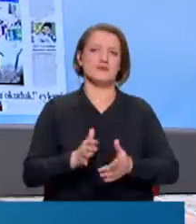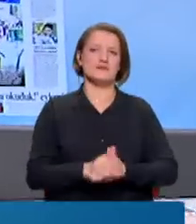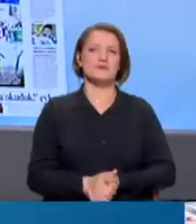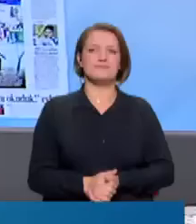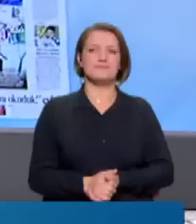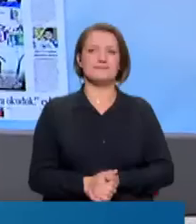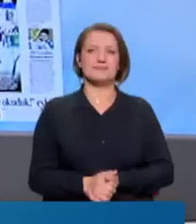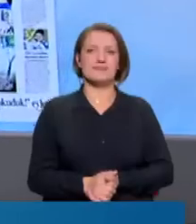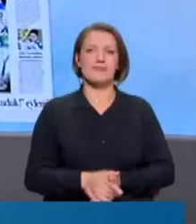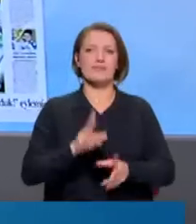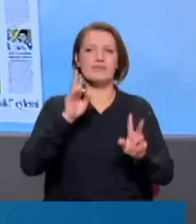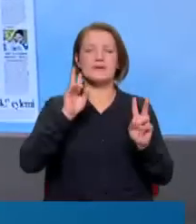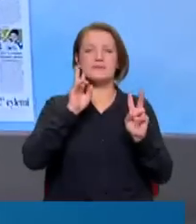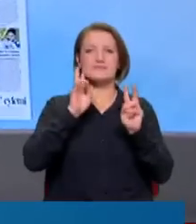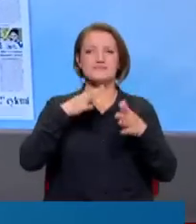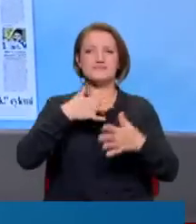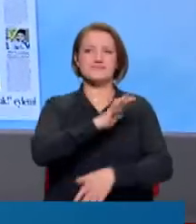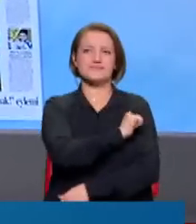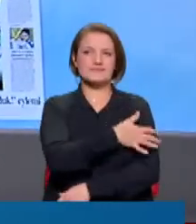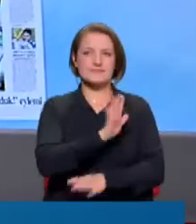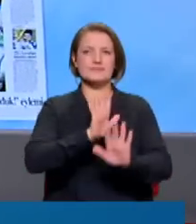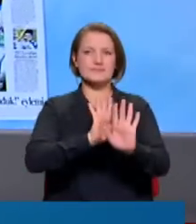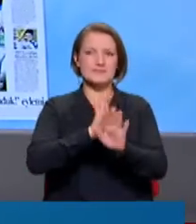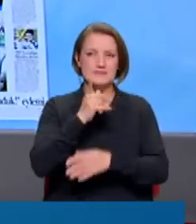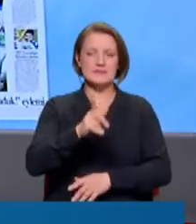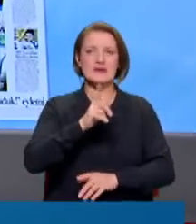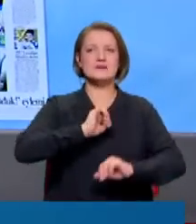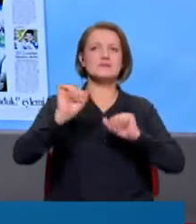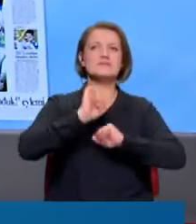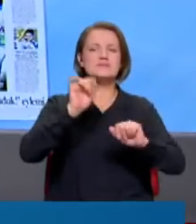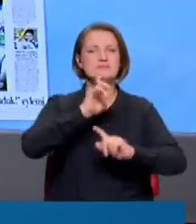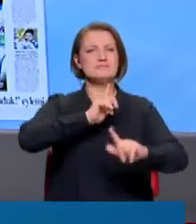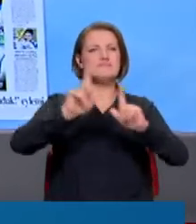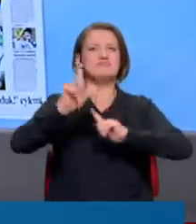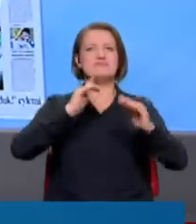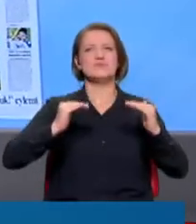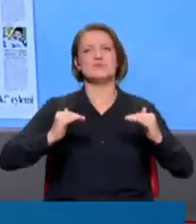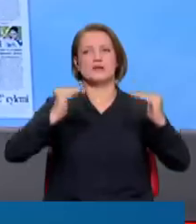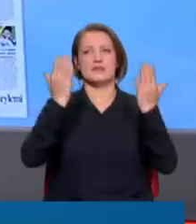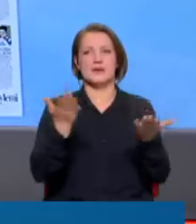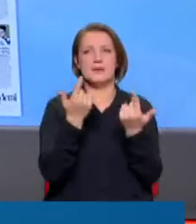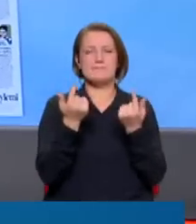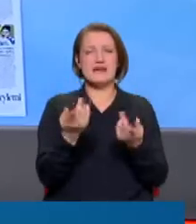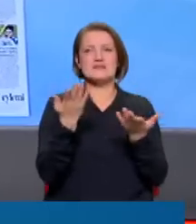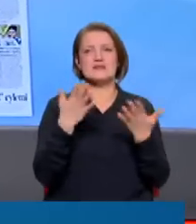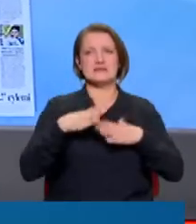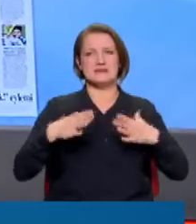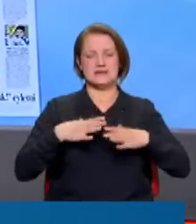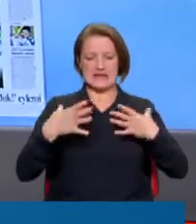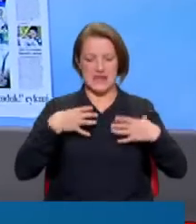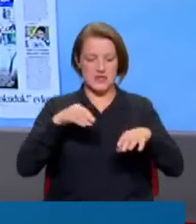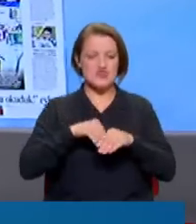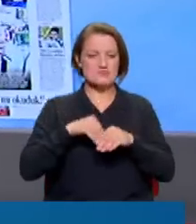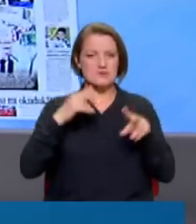Eee gösteri yürüyüşü Filistin'e destek İsrail'e tepki sesleri yükseldi şimdi biraz artık isterseniz kendi